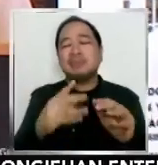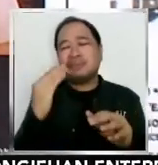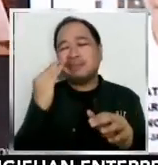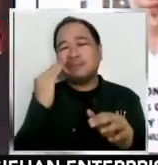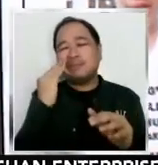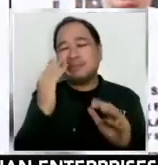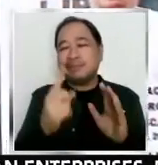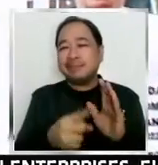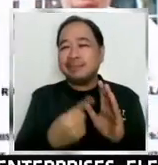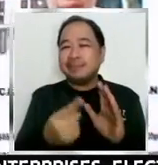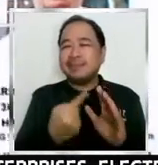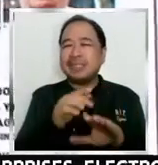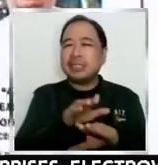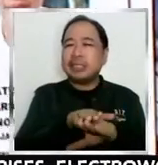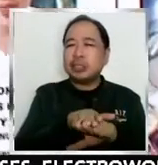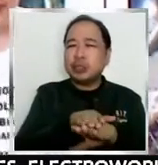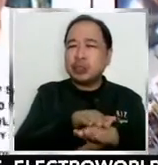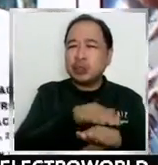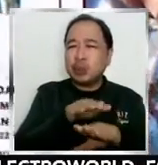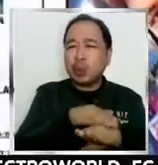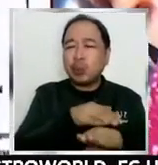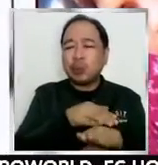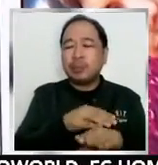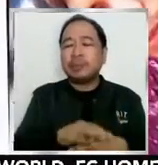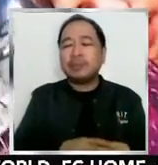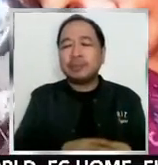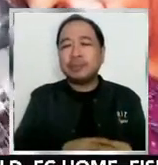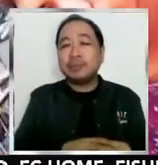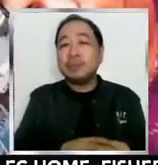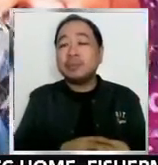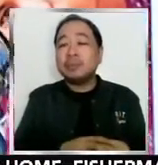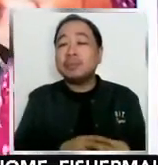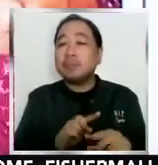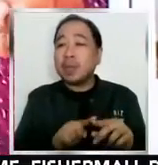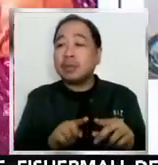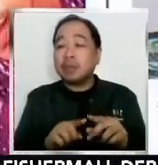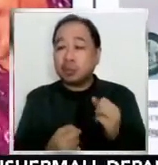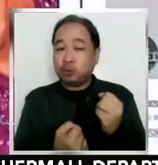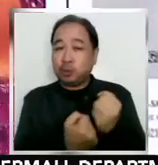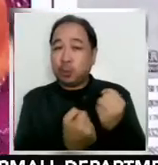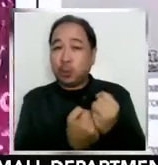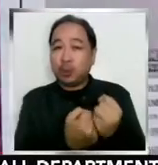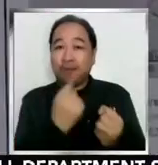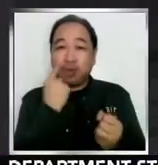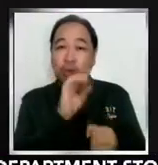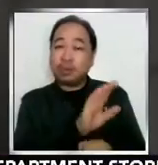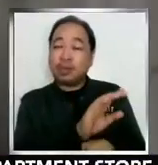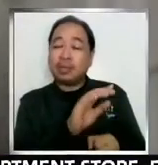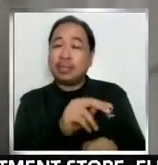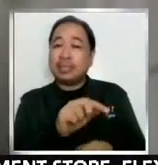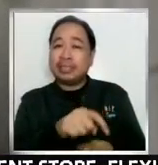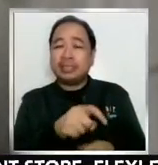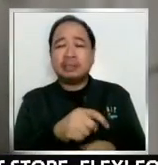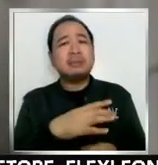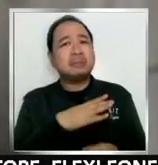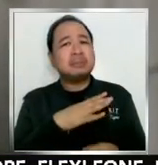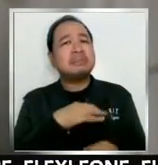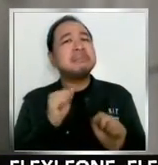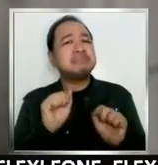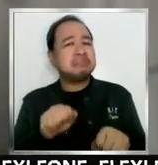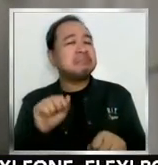in terms of support, sa kanilang pangailangan, pwede naman nilang lapitan ang aking kagapan. Sa Biyernes,